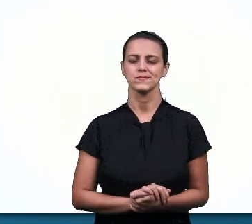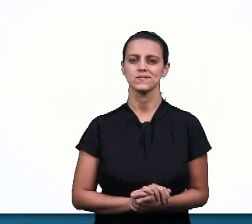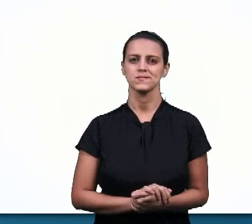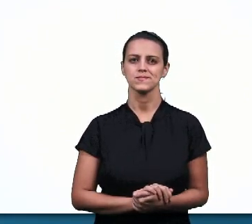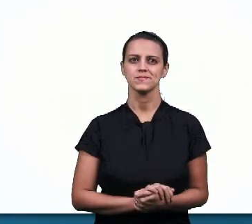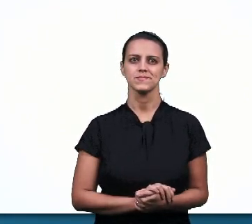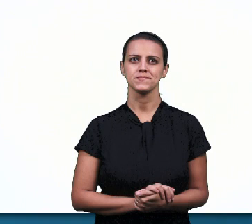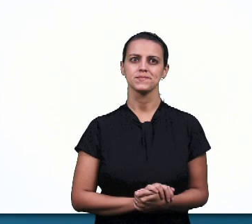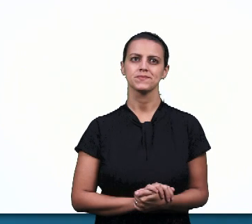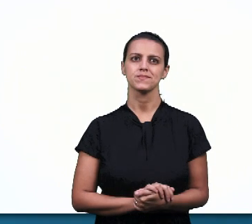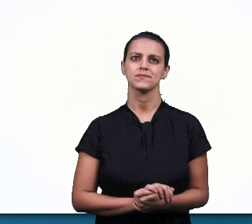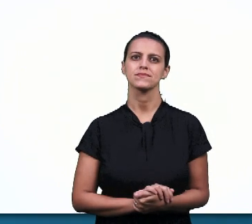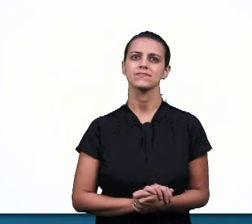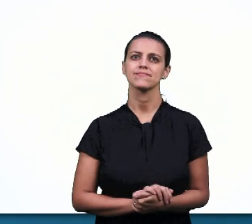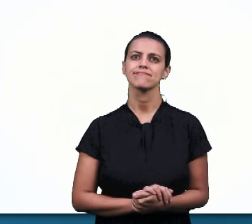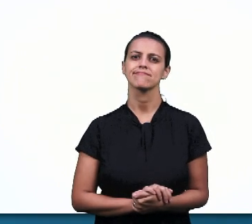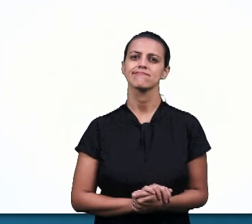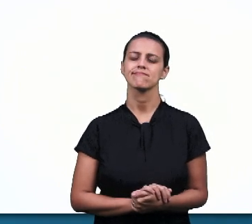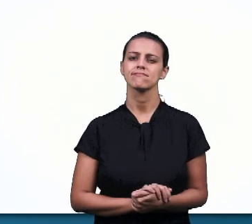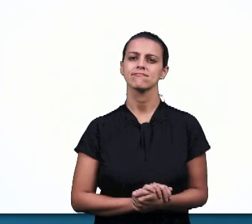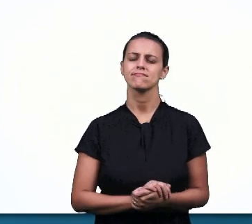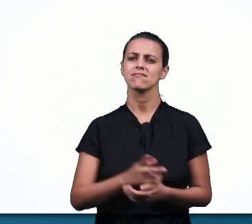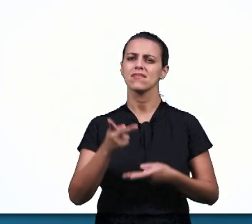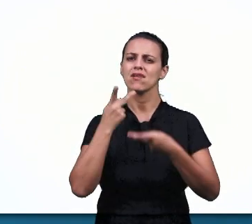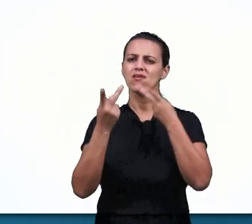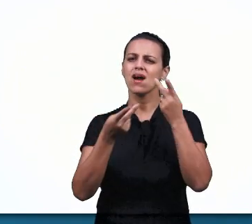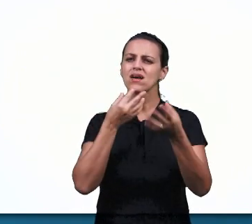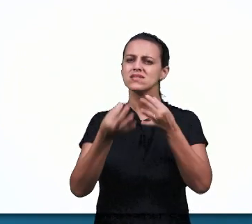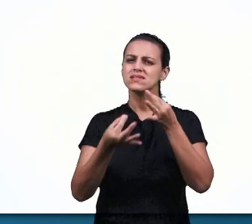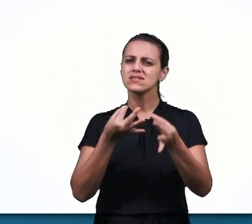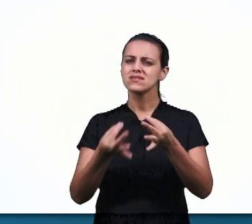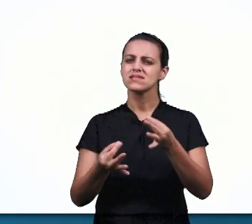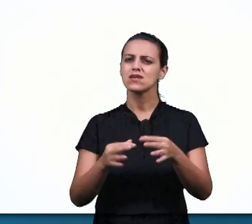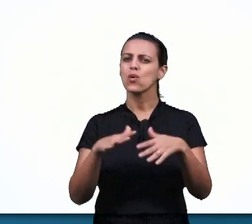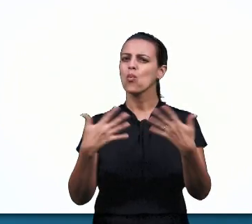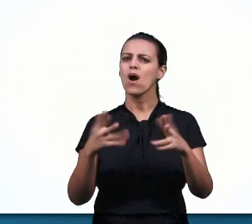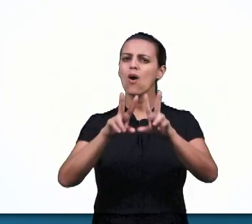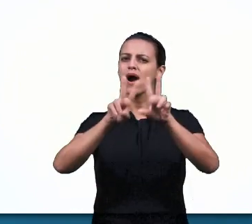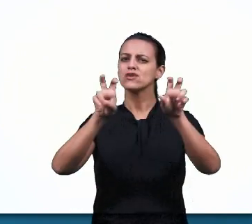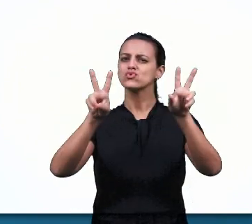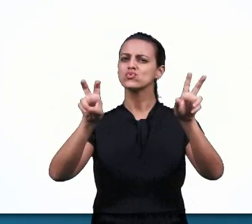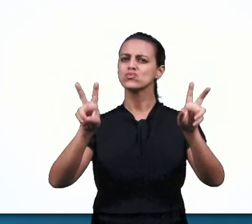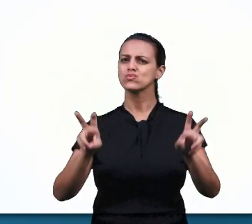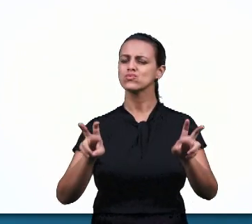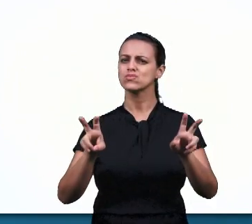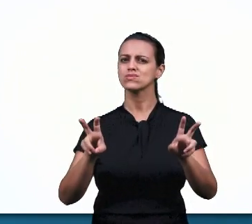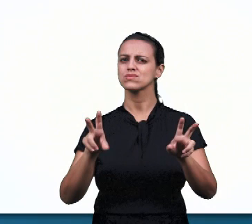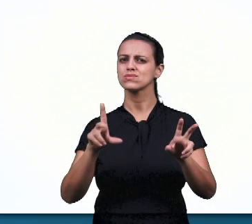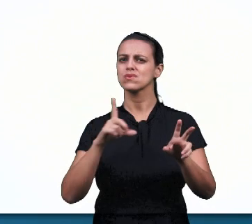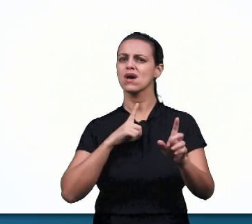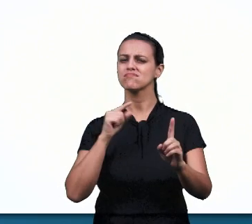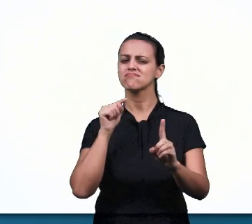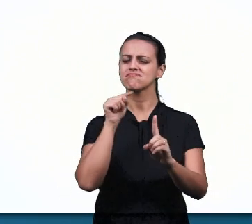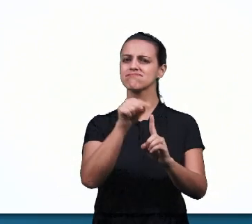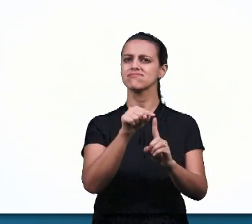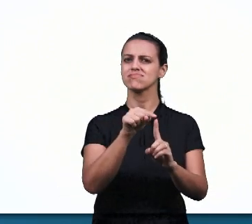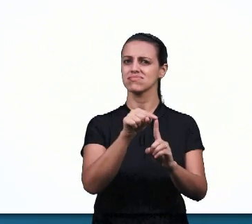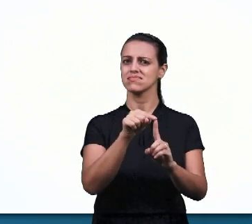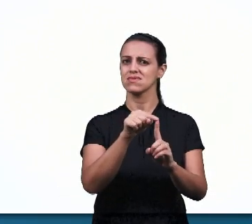activité. Citer les sujets qui sont cibles des attaques faites par